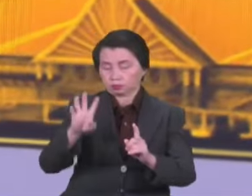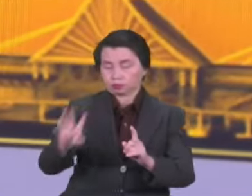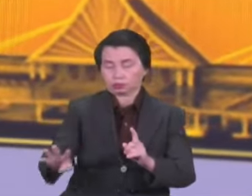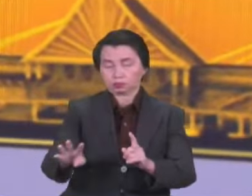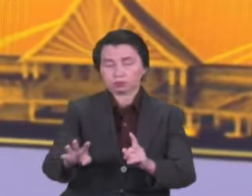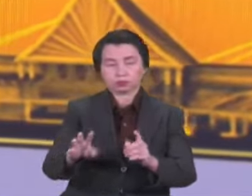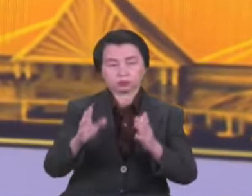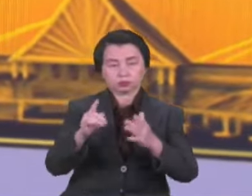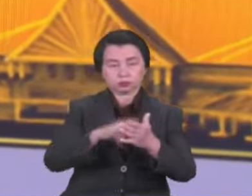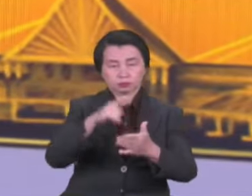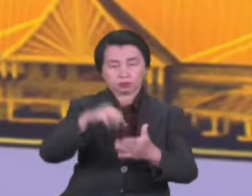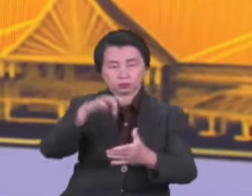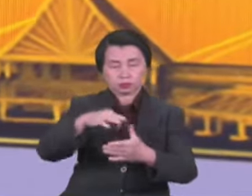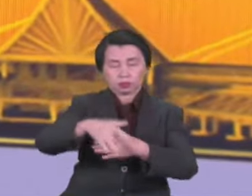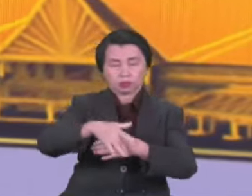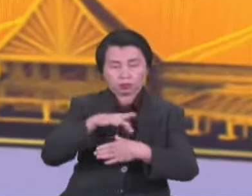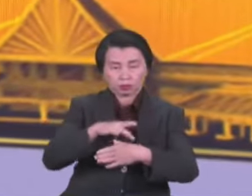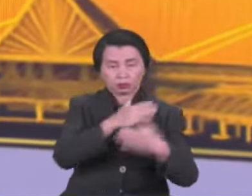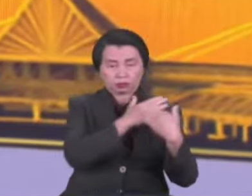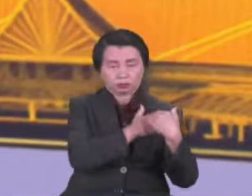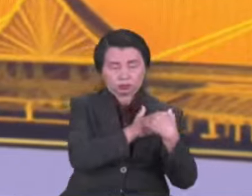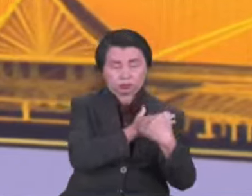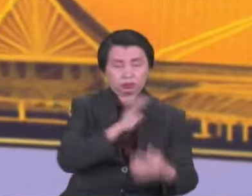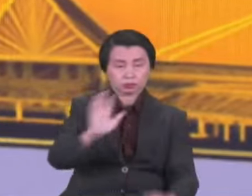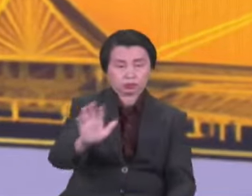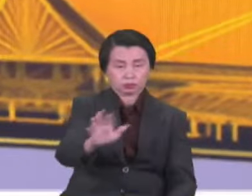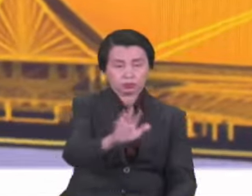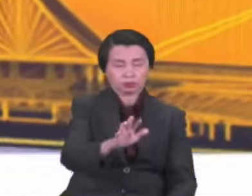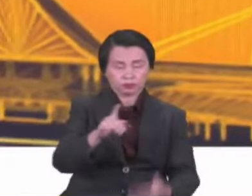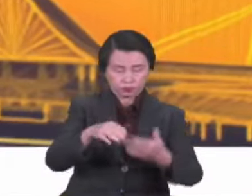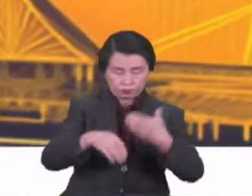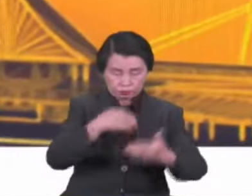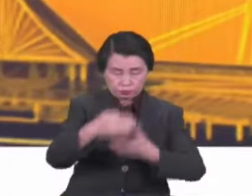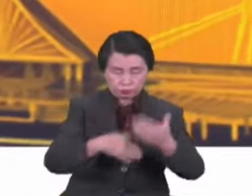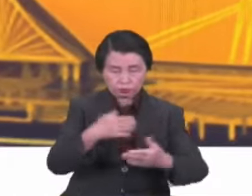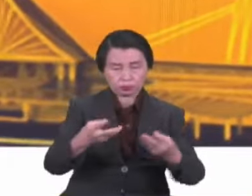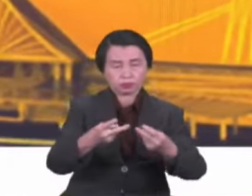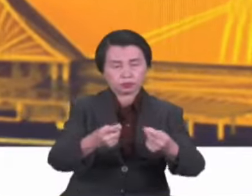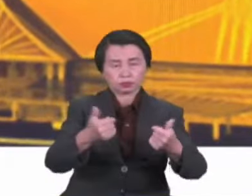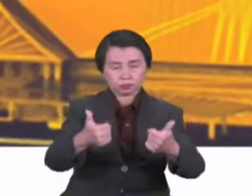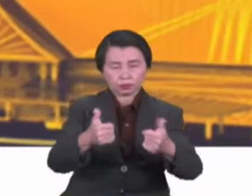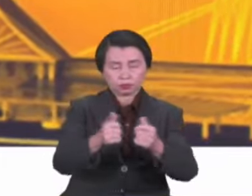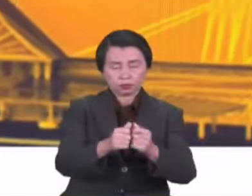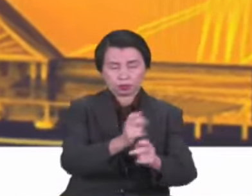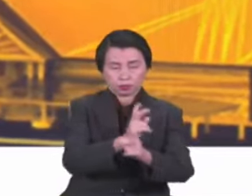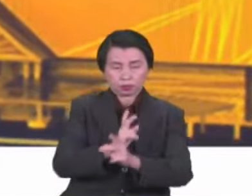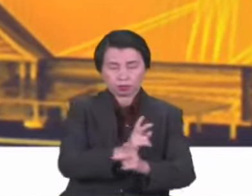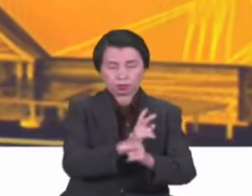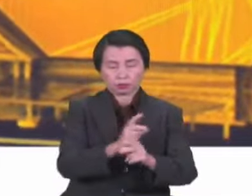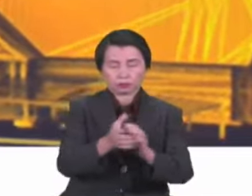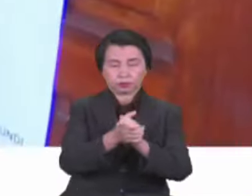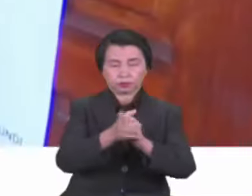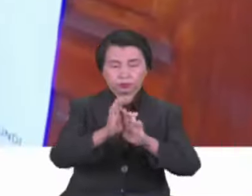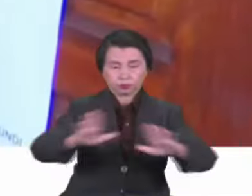1,444 pengundi awal menunaikan tanggungjawab mereka. Proses pengundian awal lancar dengan kawalan keselamatan.